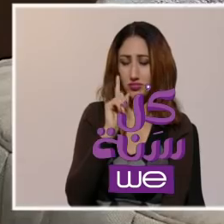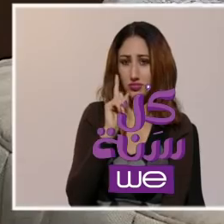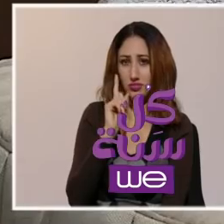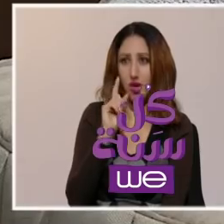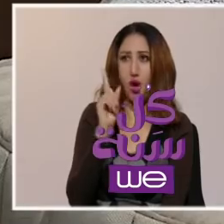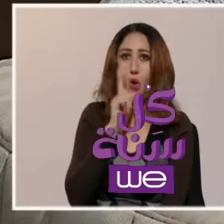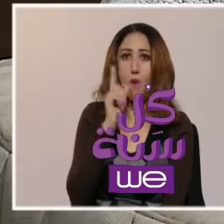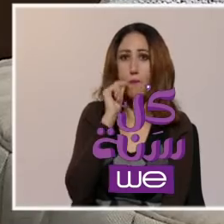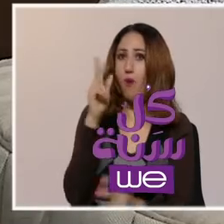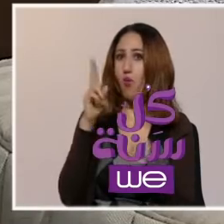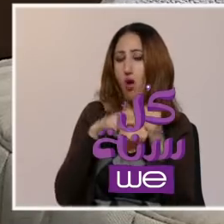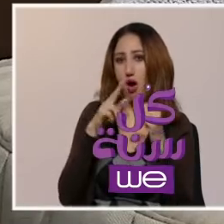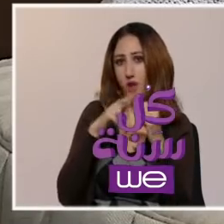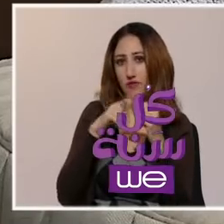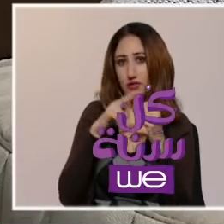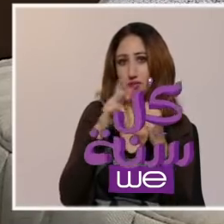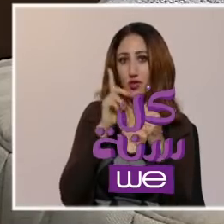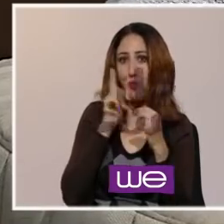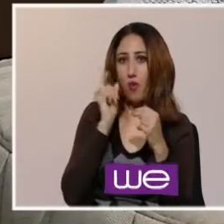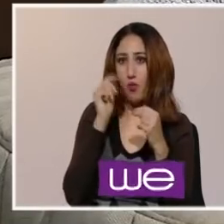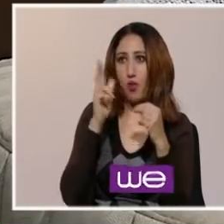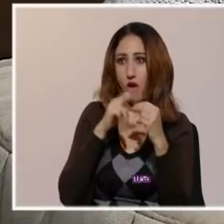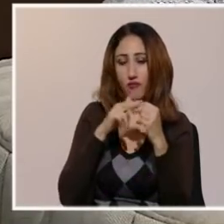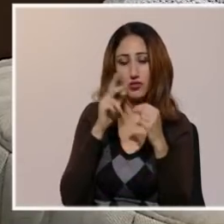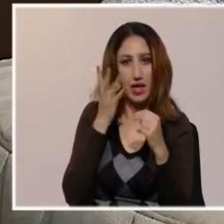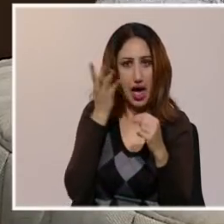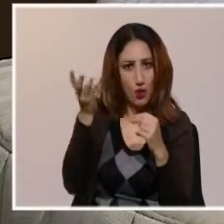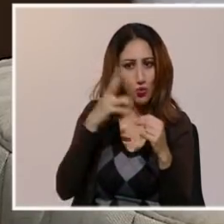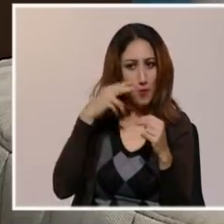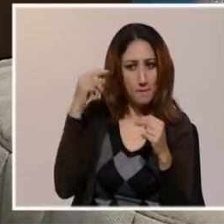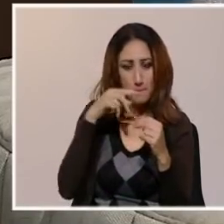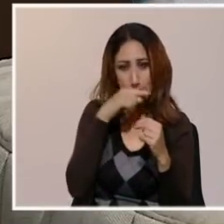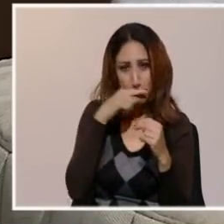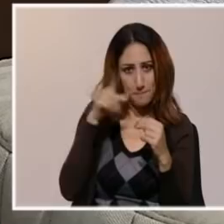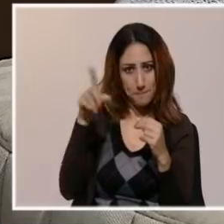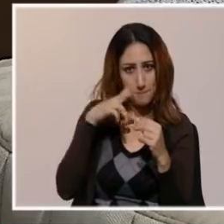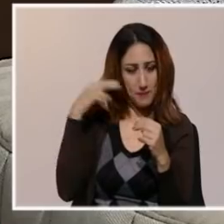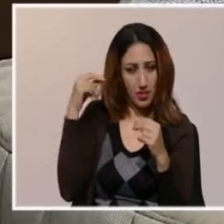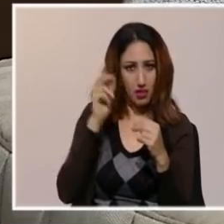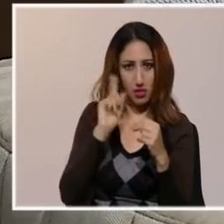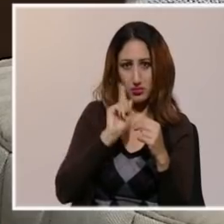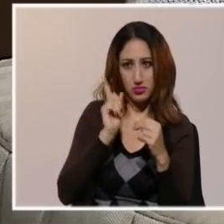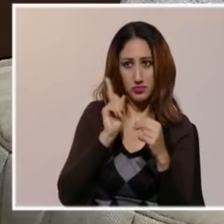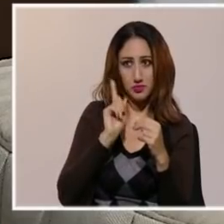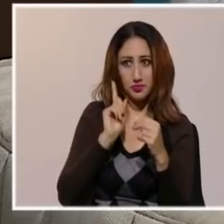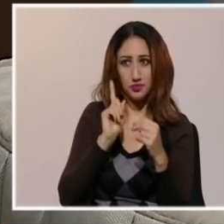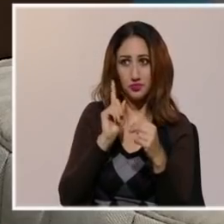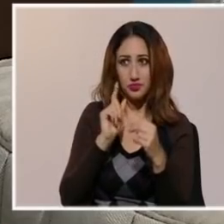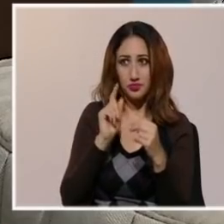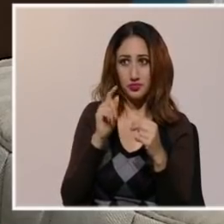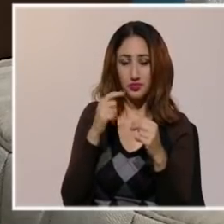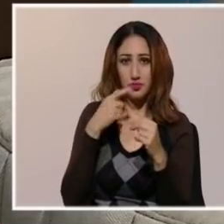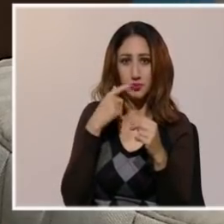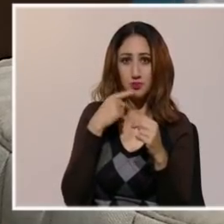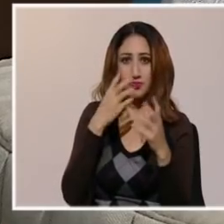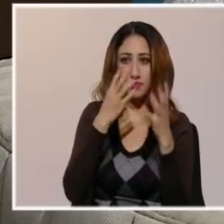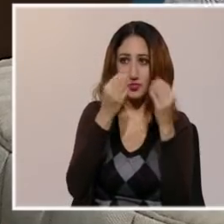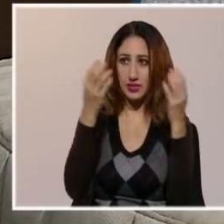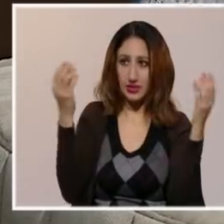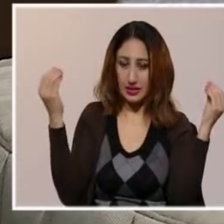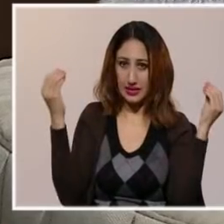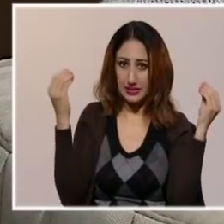حصل، بس يعني هو حصل تمام. حصل ان هم رفضوا، بس انا ما كانش في دماغي خالص موضوع زي كده اطلاقا. كان في نماذج تيجي قدامي اقول الناس دي عبايط،